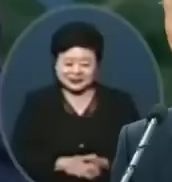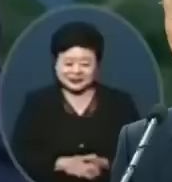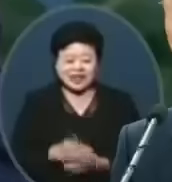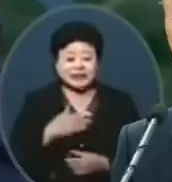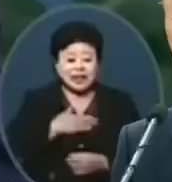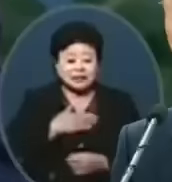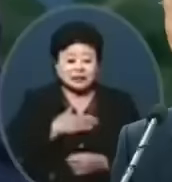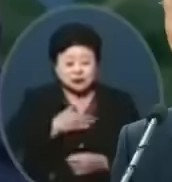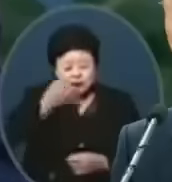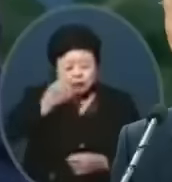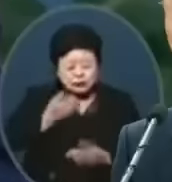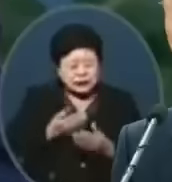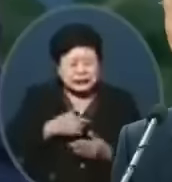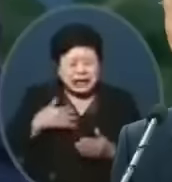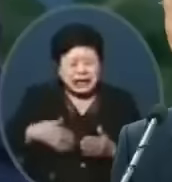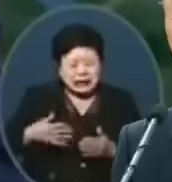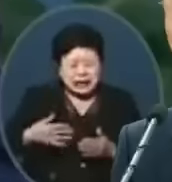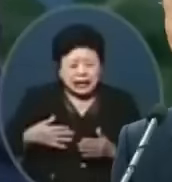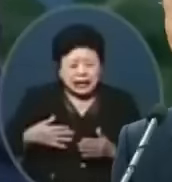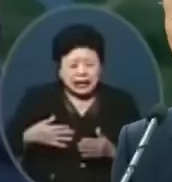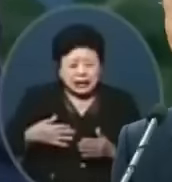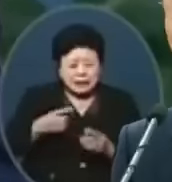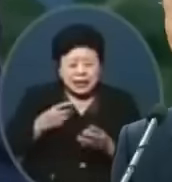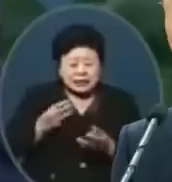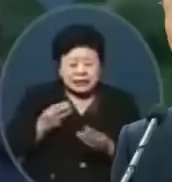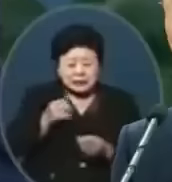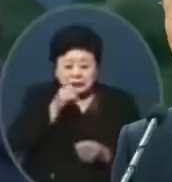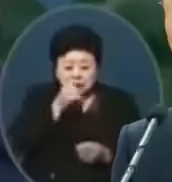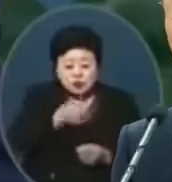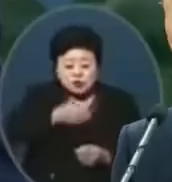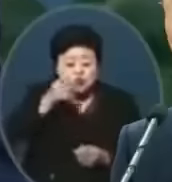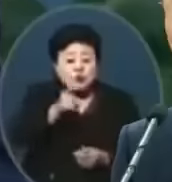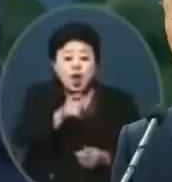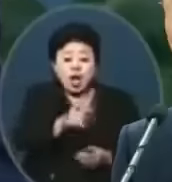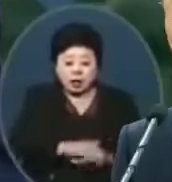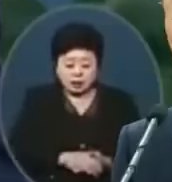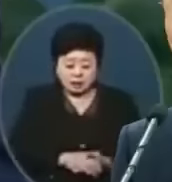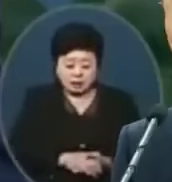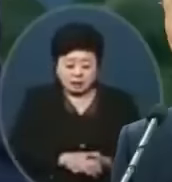나는 꿈이 안 생기는데요. 그런 말을 한 사람이 있는데 꿈은 뭐냐?